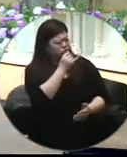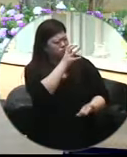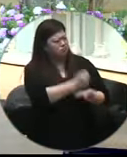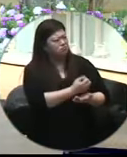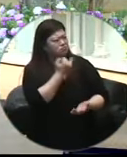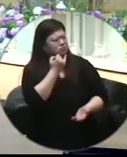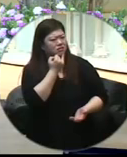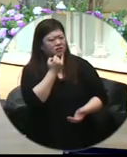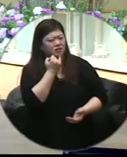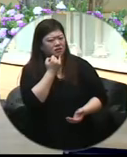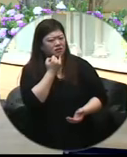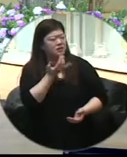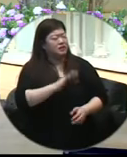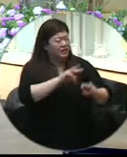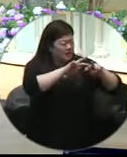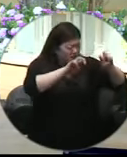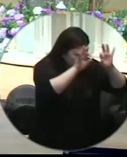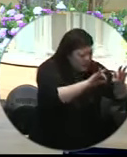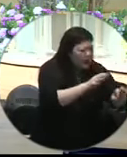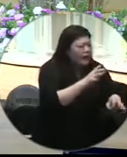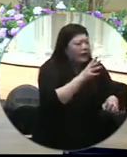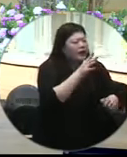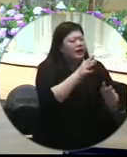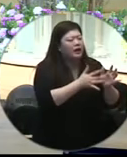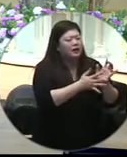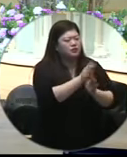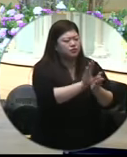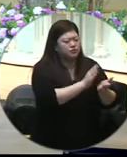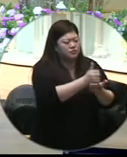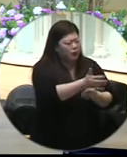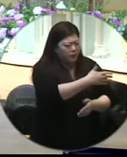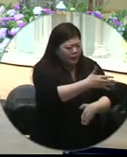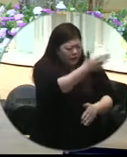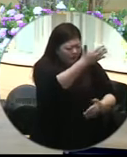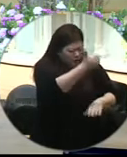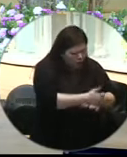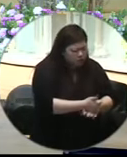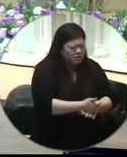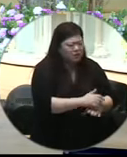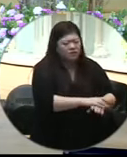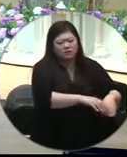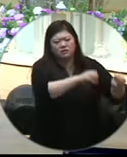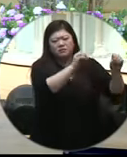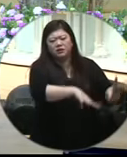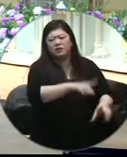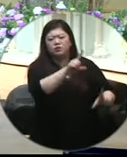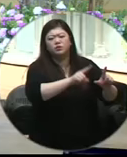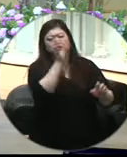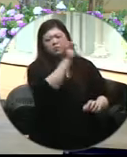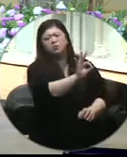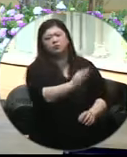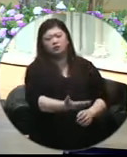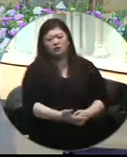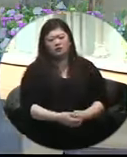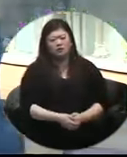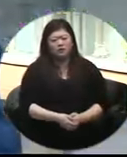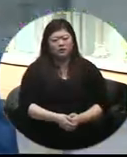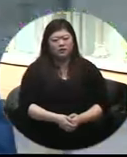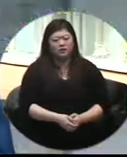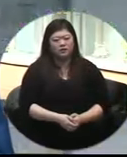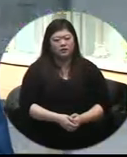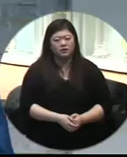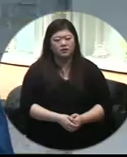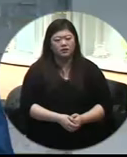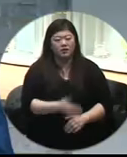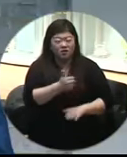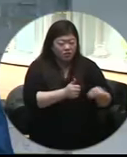그 속에 답이 없기 때문에 종교생활하는 사람들은 전부 다 아무리 열심히 해도 답 없잖아요. 그러니까 엄청난